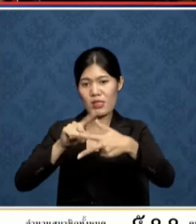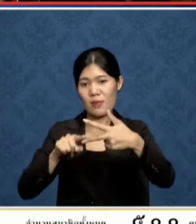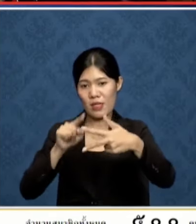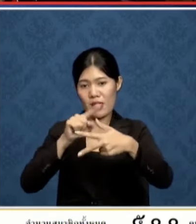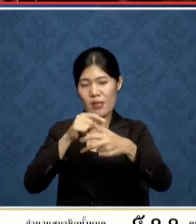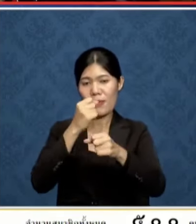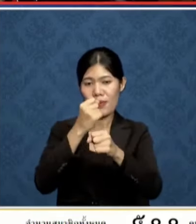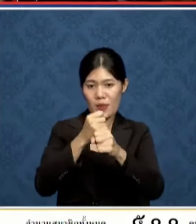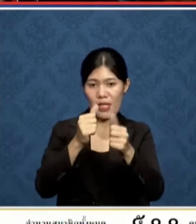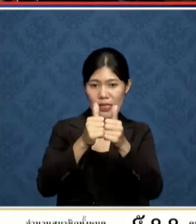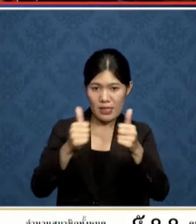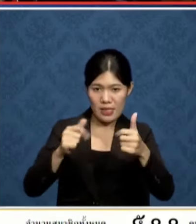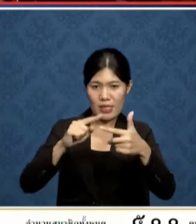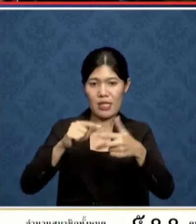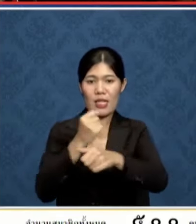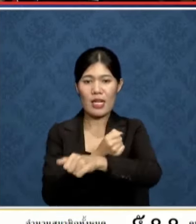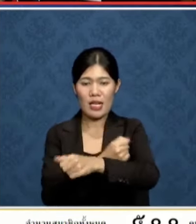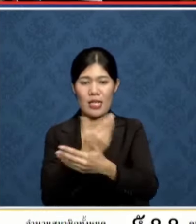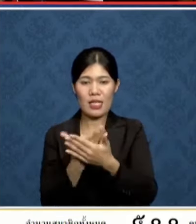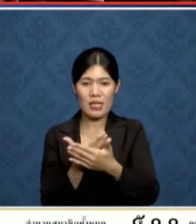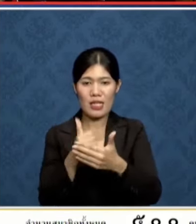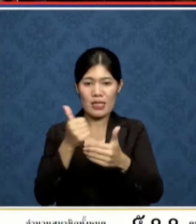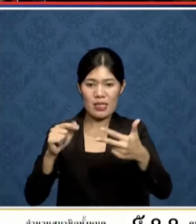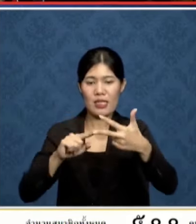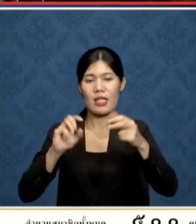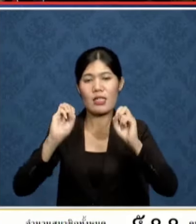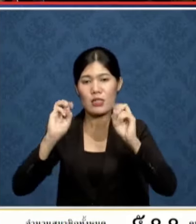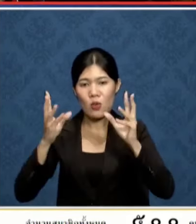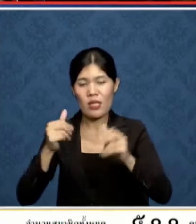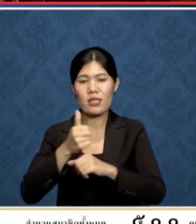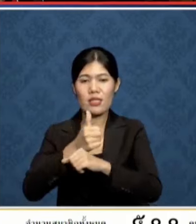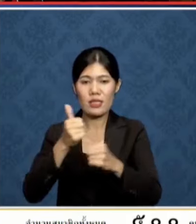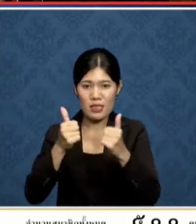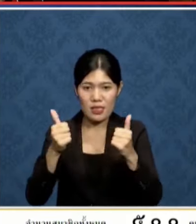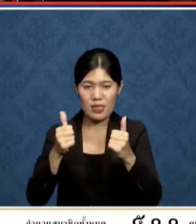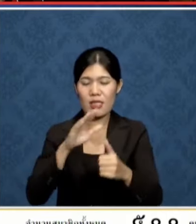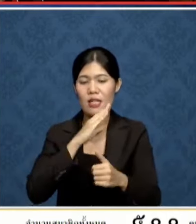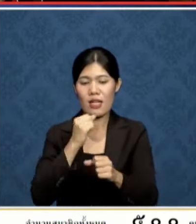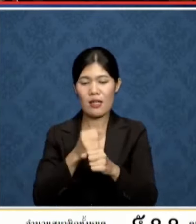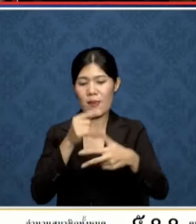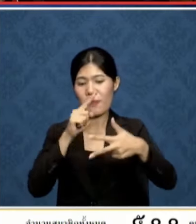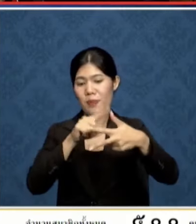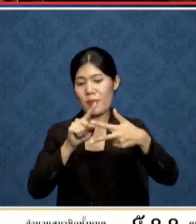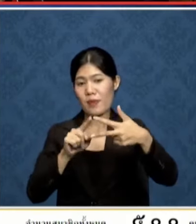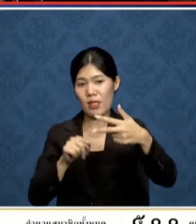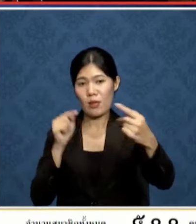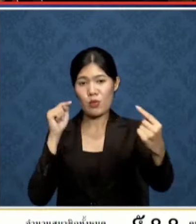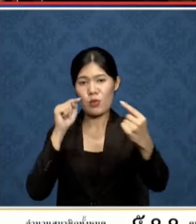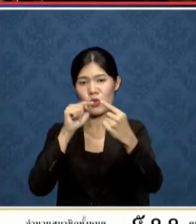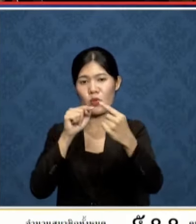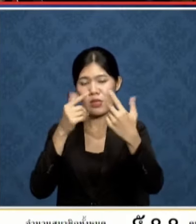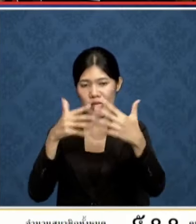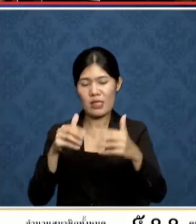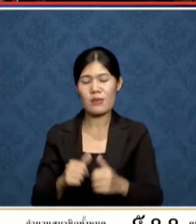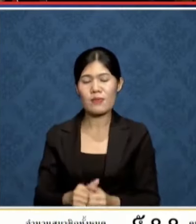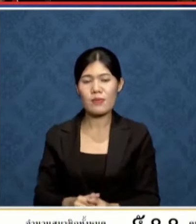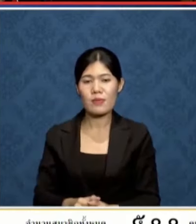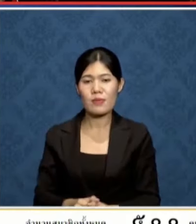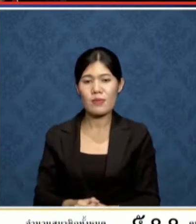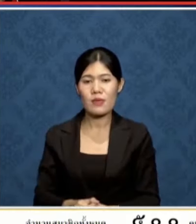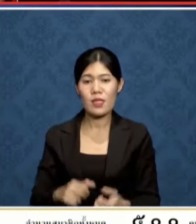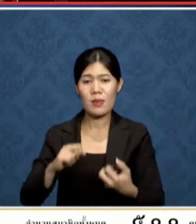ดีสวัสดิการที่ดีครับถ้าเราตั้งโจทย์แบบนี้คำถามคือแล้วเราจะไปถึงเป้าหมาย 3อย่างนี้ได้ยังไงครับปัญหา